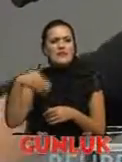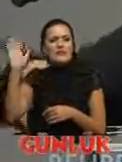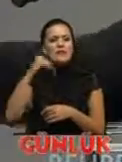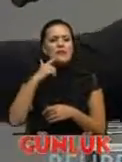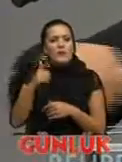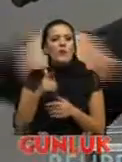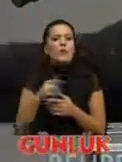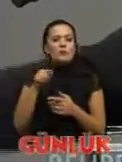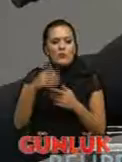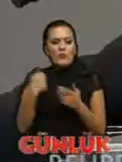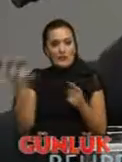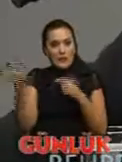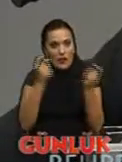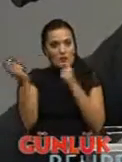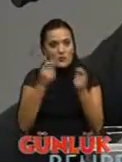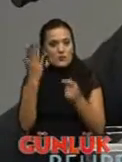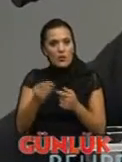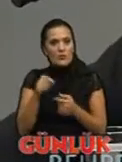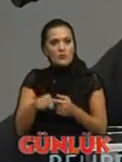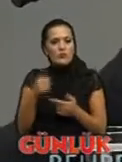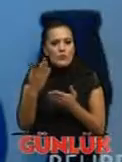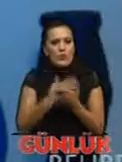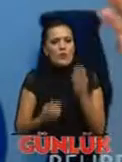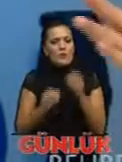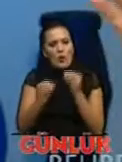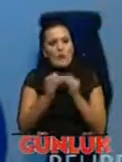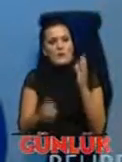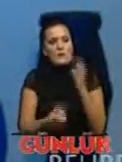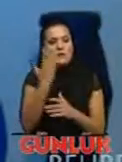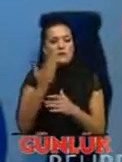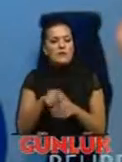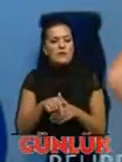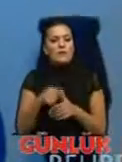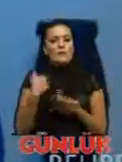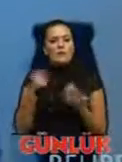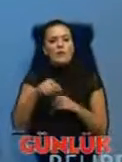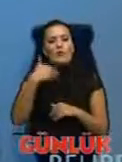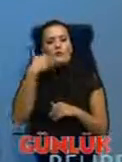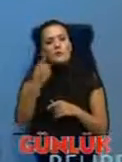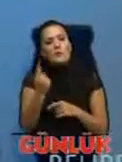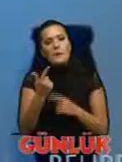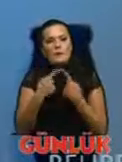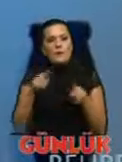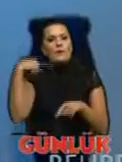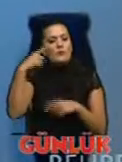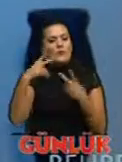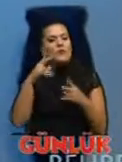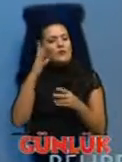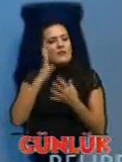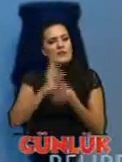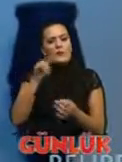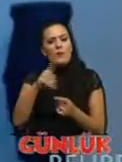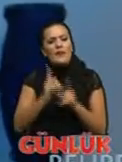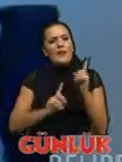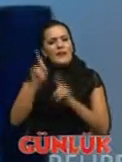filan. Ya bunun şeyi olsun ya, tartışması olsun. Hele ki bir de problem şimdi aslında çıksın. Siz tabii bunu dile getirince daha farklı düşünebiliyor insan. Şimdi bir de böyle